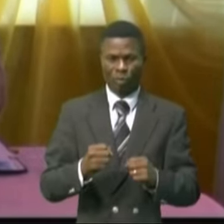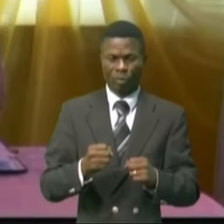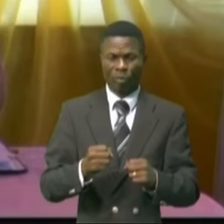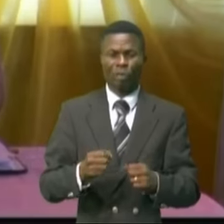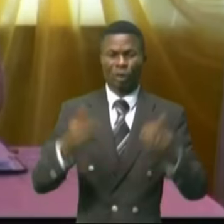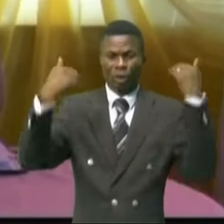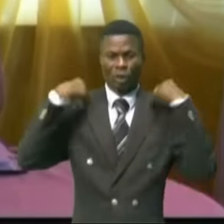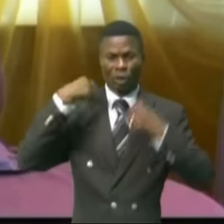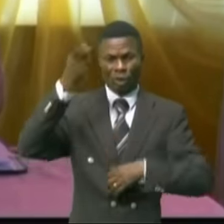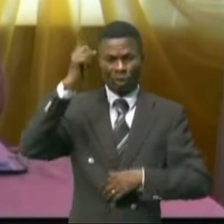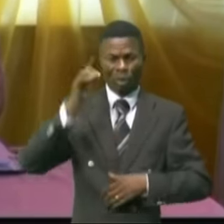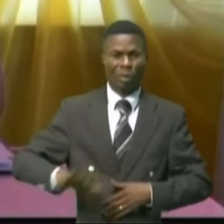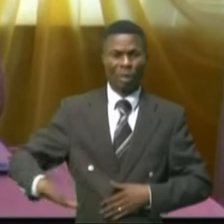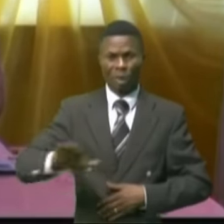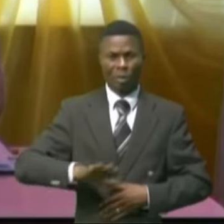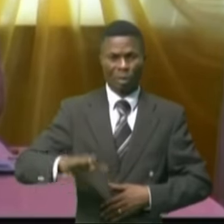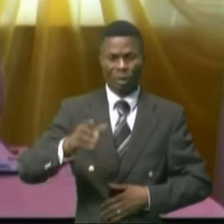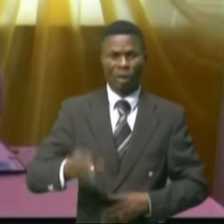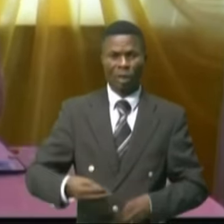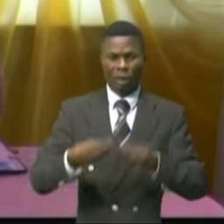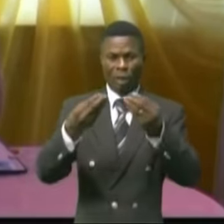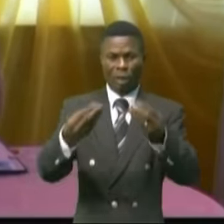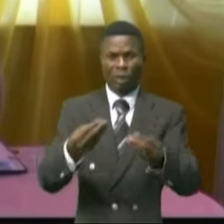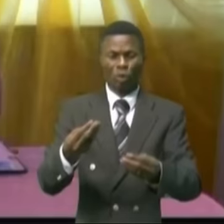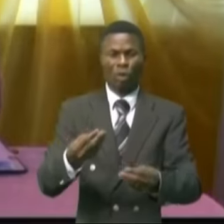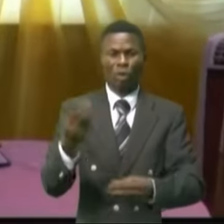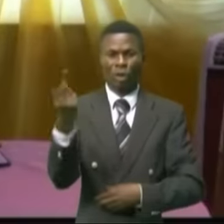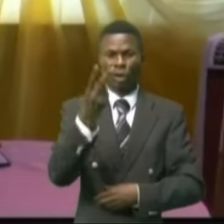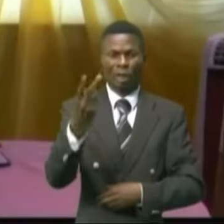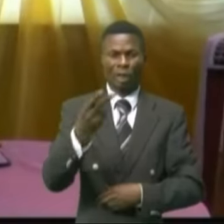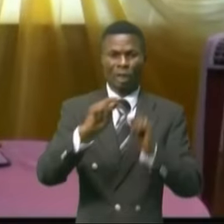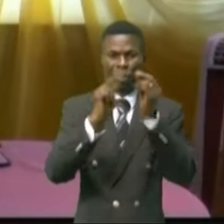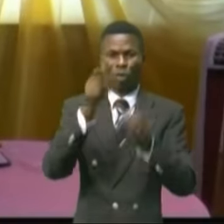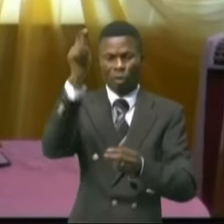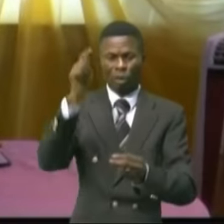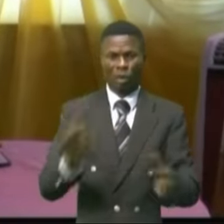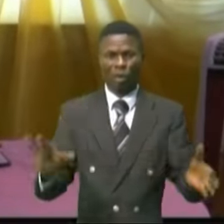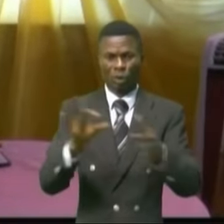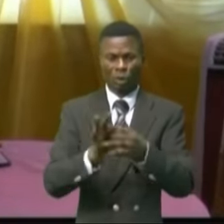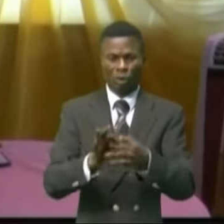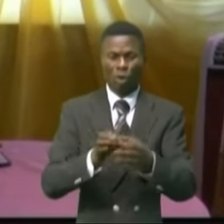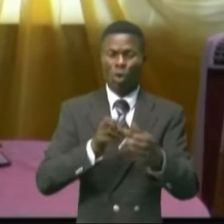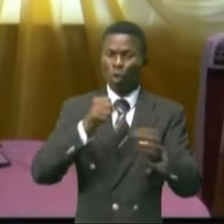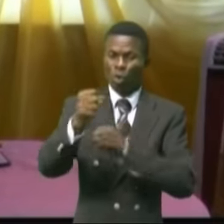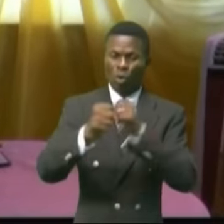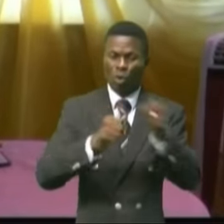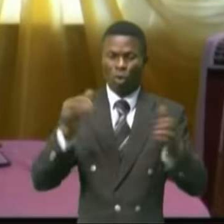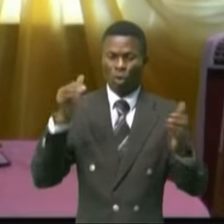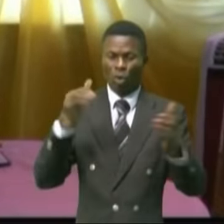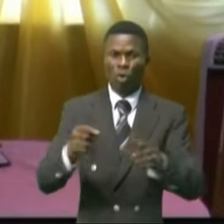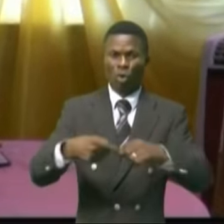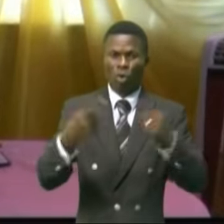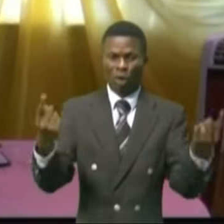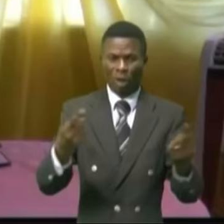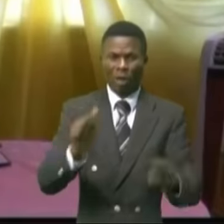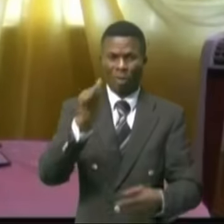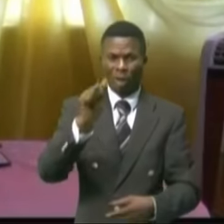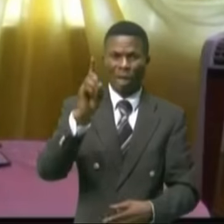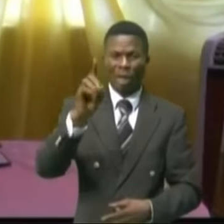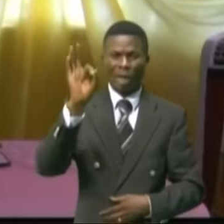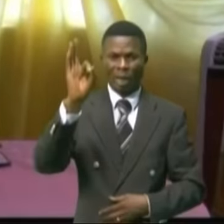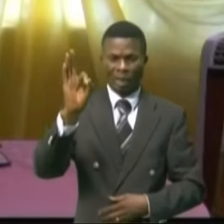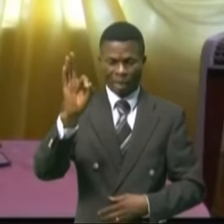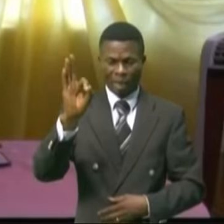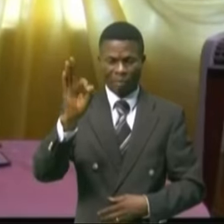suprême pour avoir mis nos deux armées ensemble en train de lutter contre un ennemi commun qui